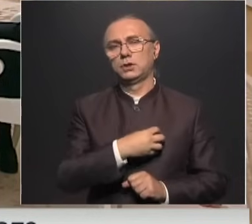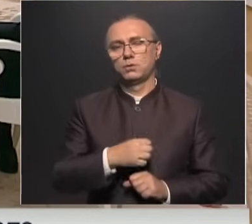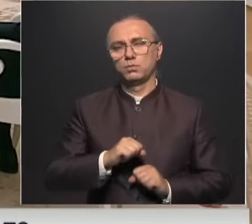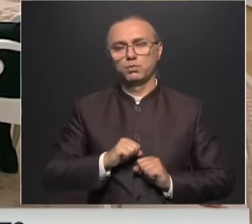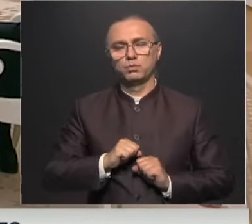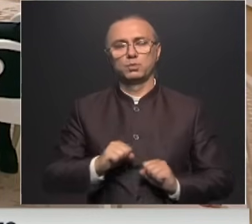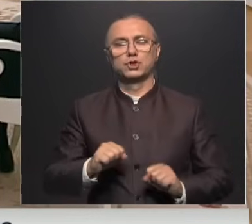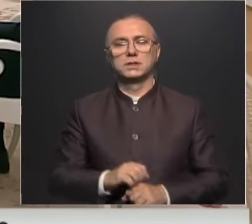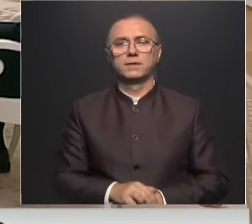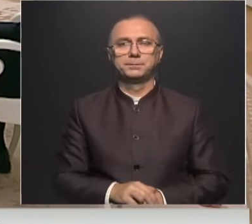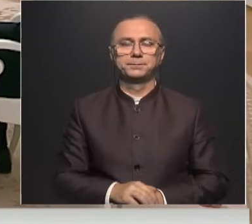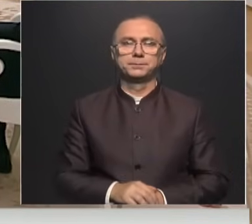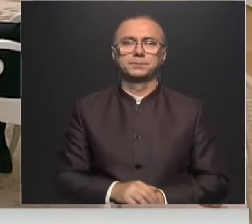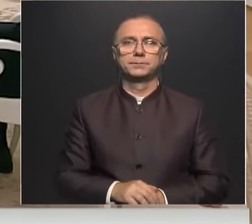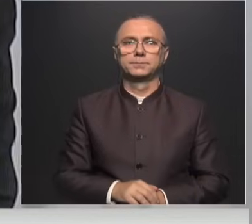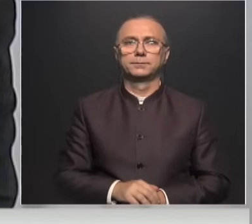Безусловно, это